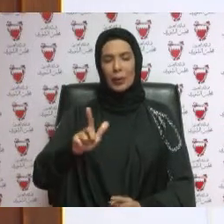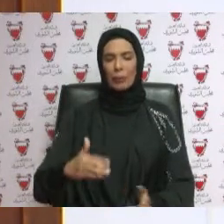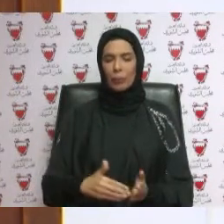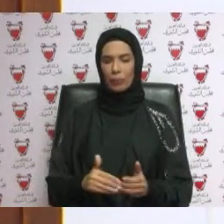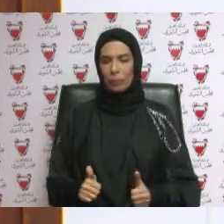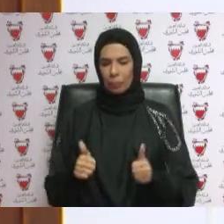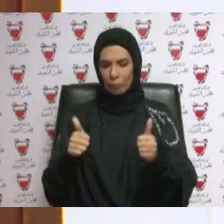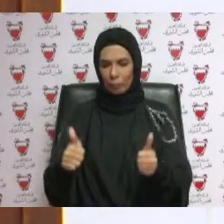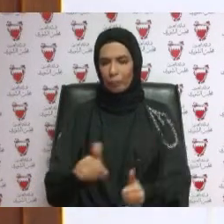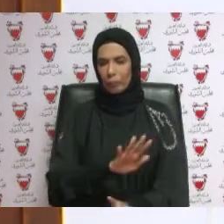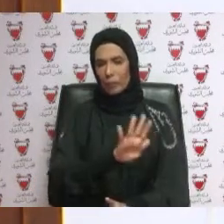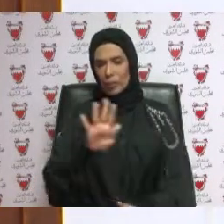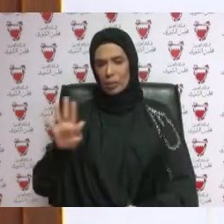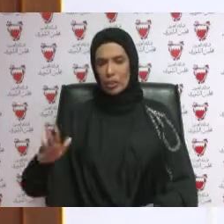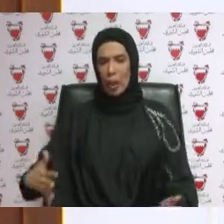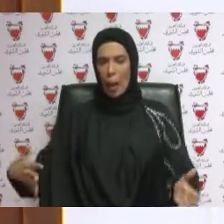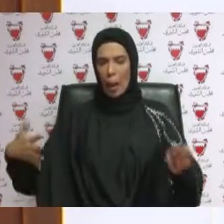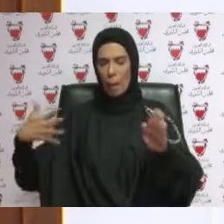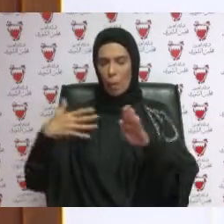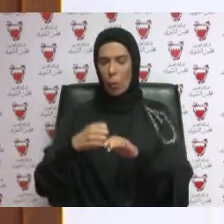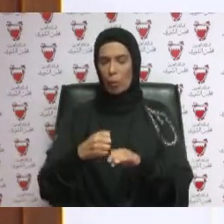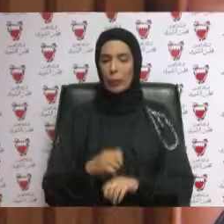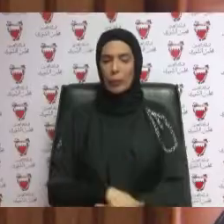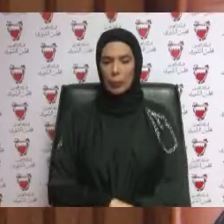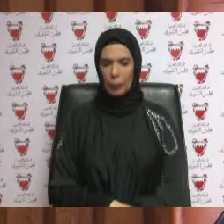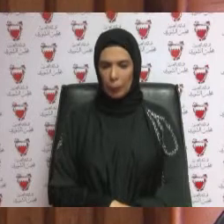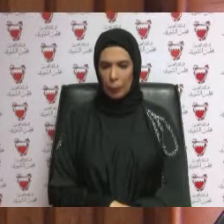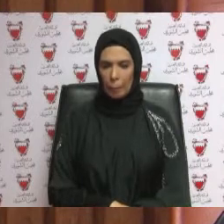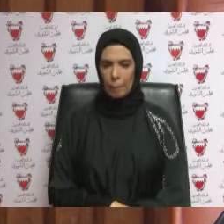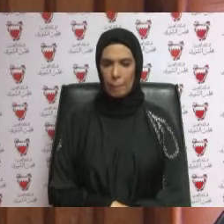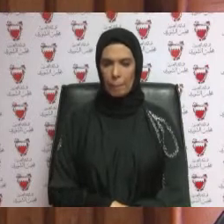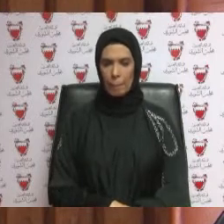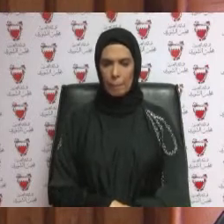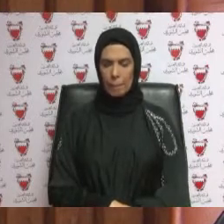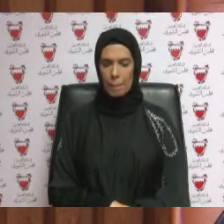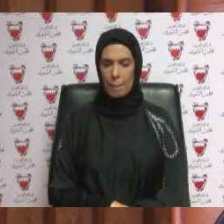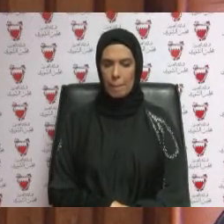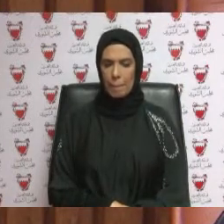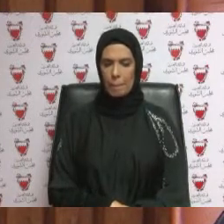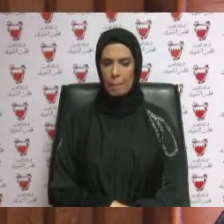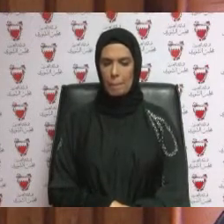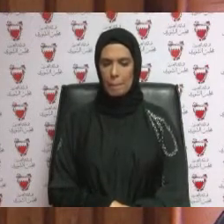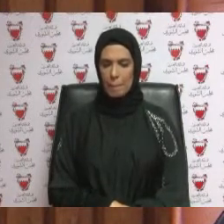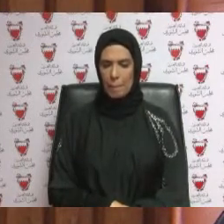لتحقيقه لشعبكم الوفي. وشكرا سيد الرئيس. شكرا جزيلا.